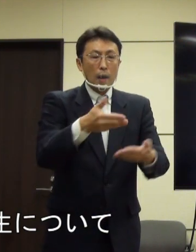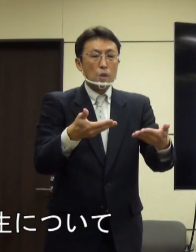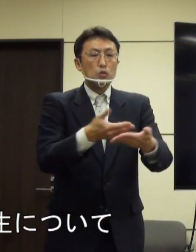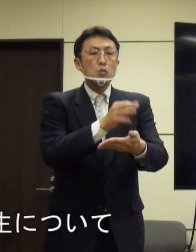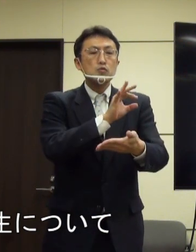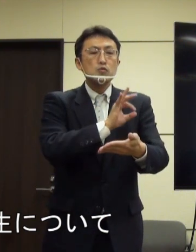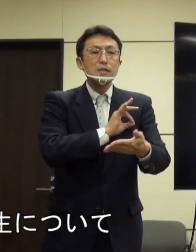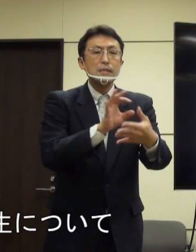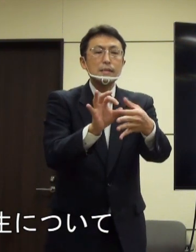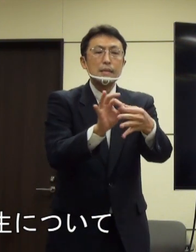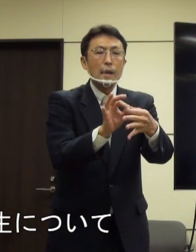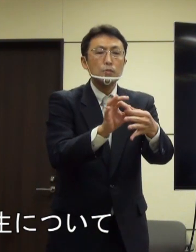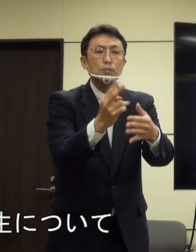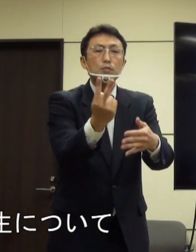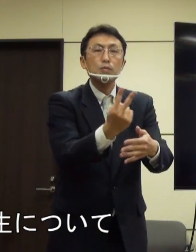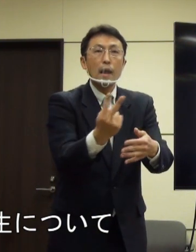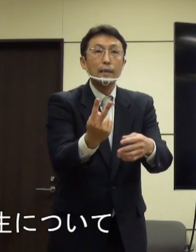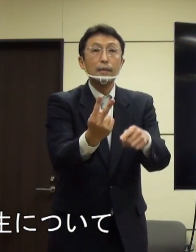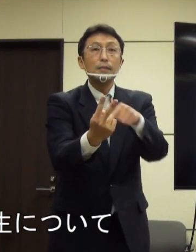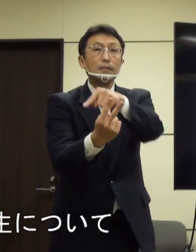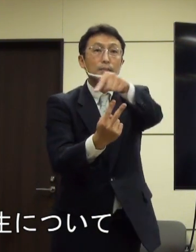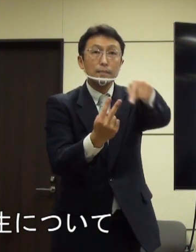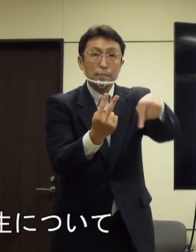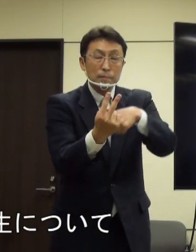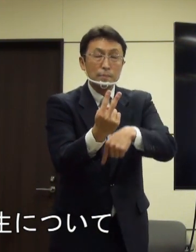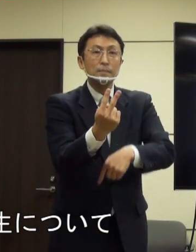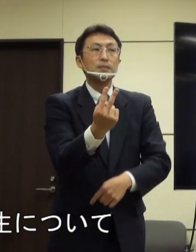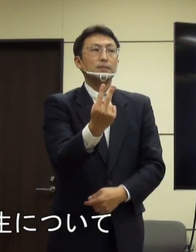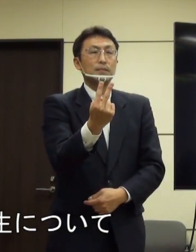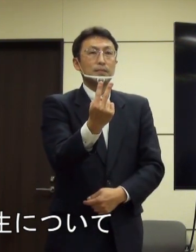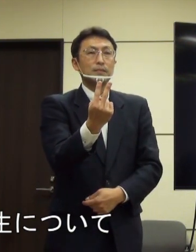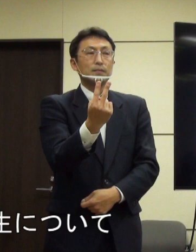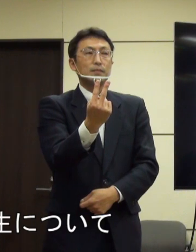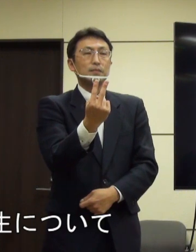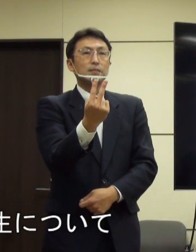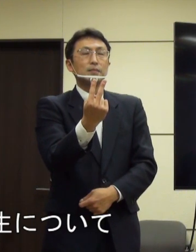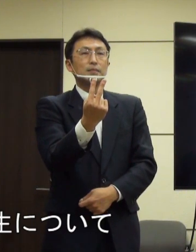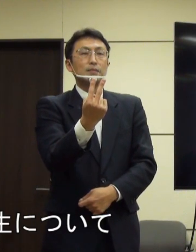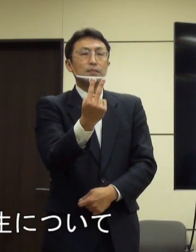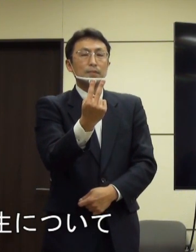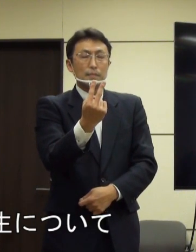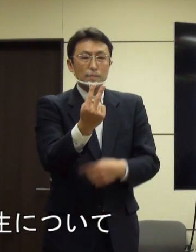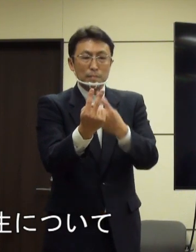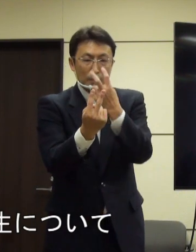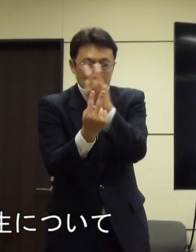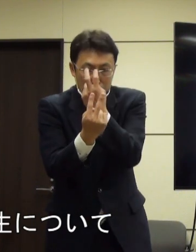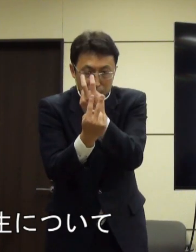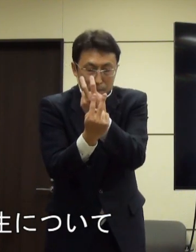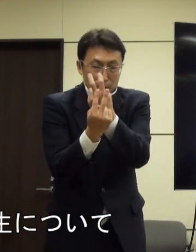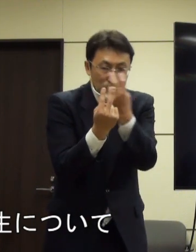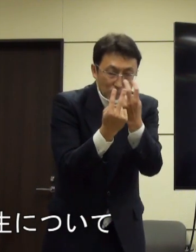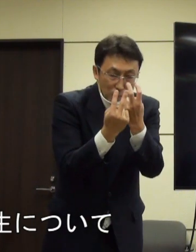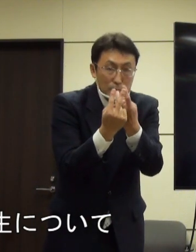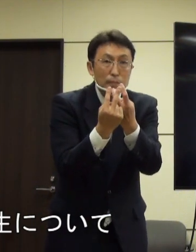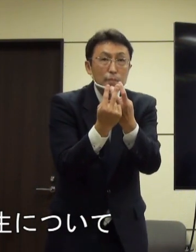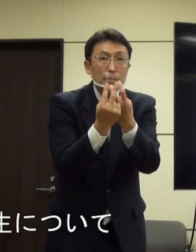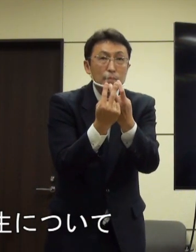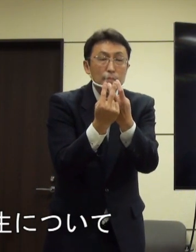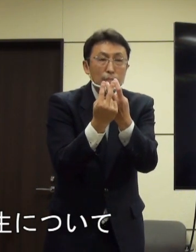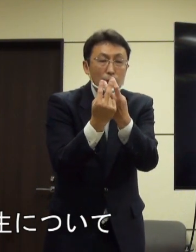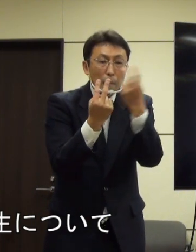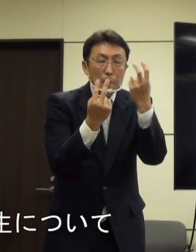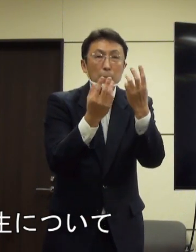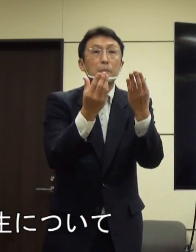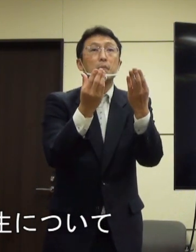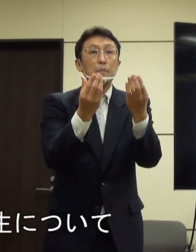はもうすでにえええ検査して出ているかもしれないということ